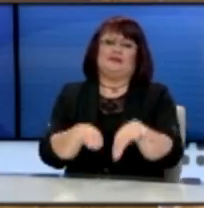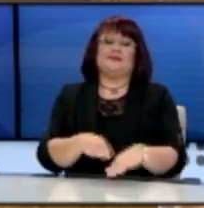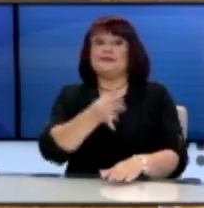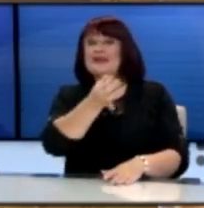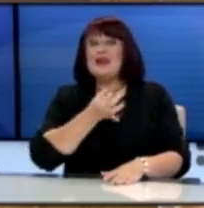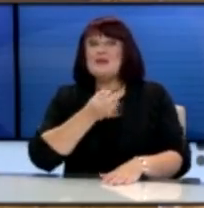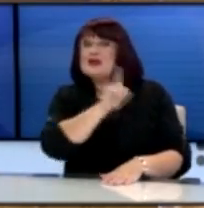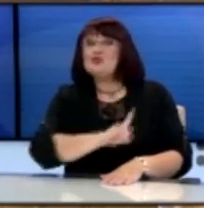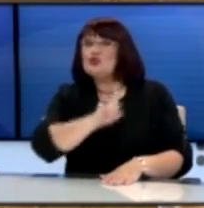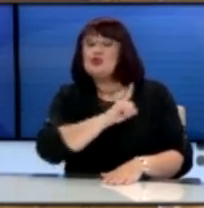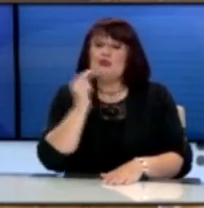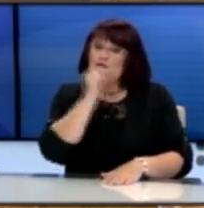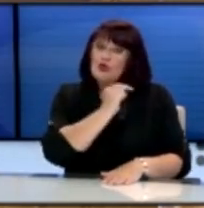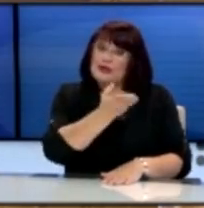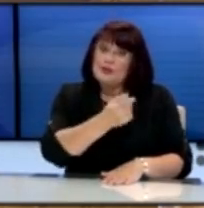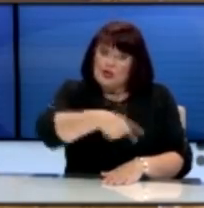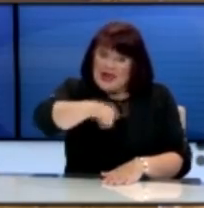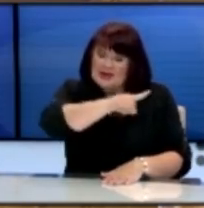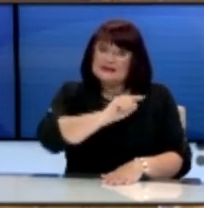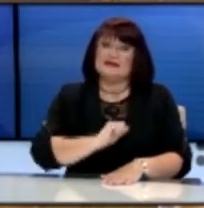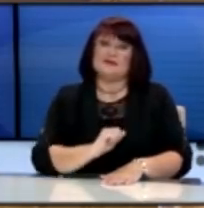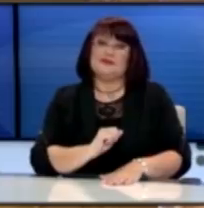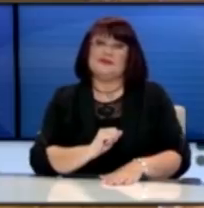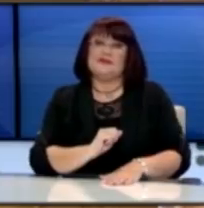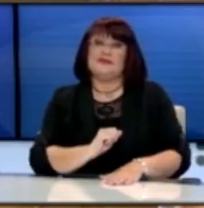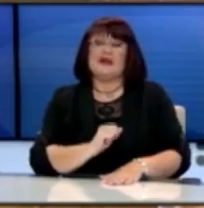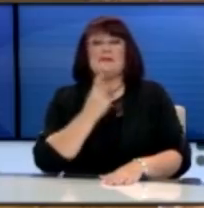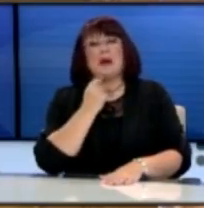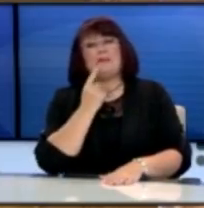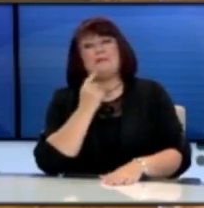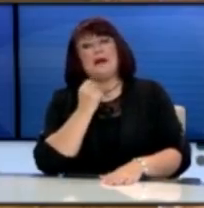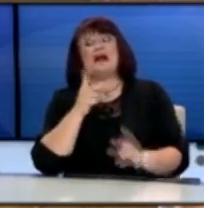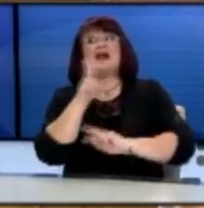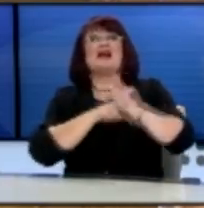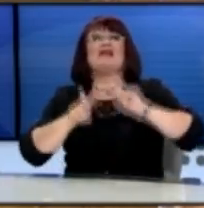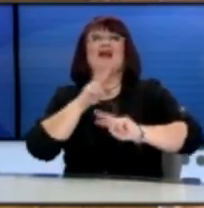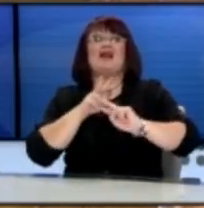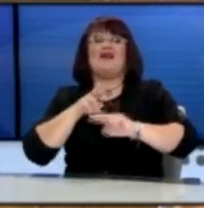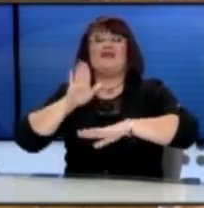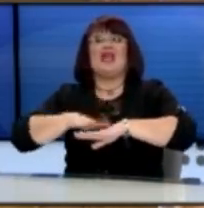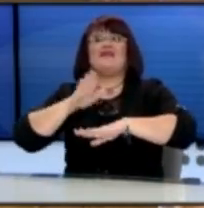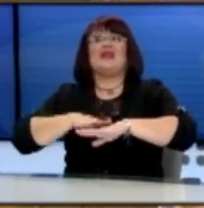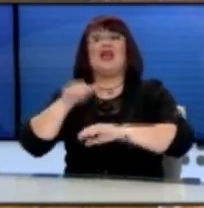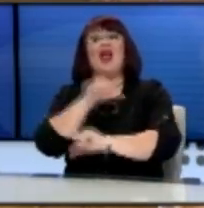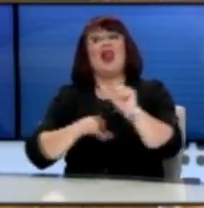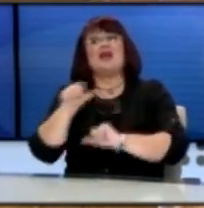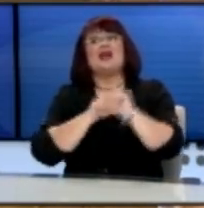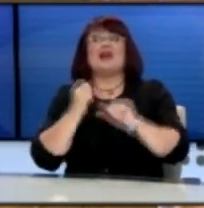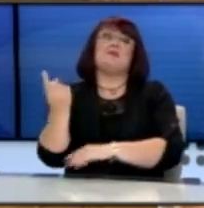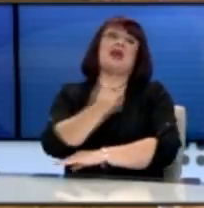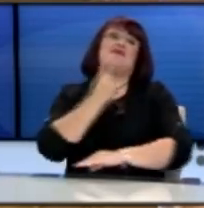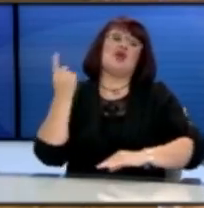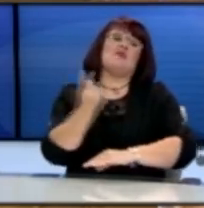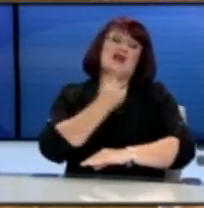μας λοιπόν, κύριε Μητσοτάκη, και όλοι εσείς που έχετε κάνει καραμέλα την κλιματική κρίση και ορκίζεστε στο